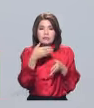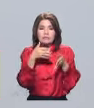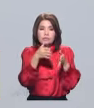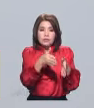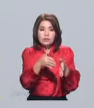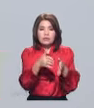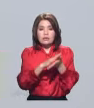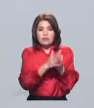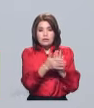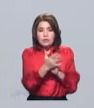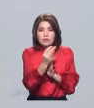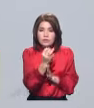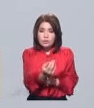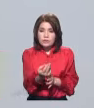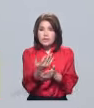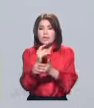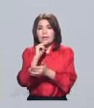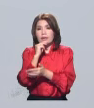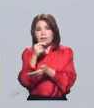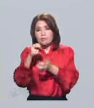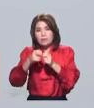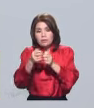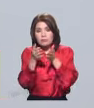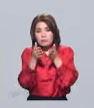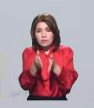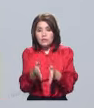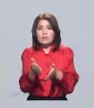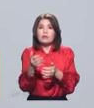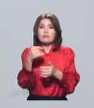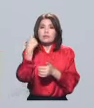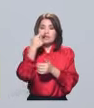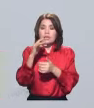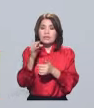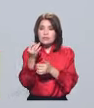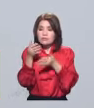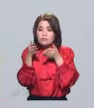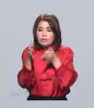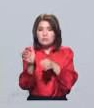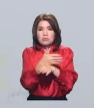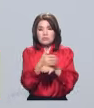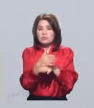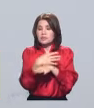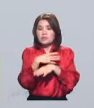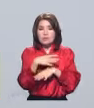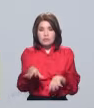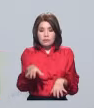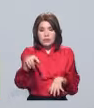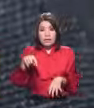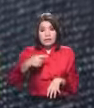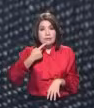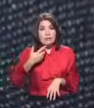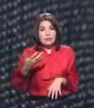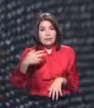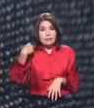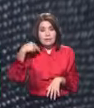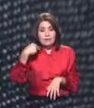әлеуметтік мәселелер, жеке экономикалық мәселелер, жеке мысалы саяси мәселелер деп бөлген жоқ. Биылғы жолдауда